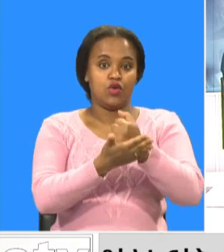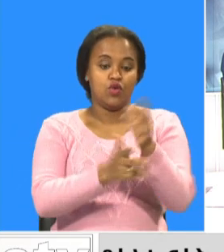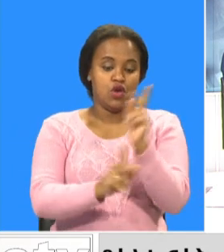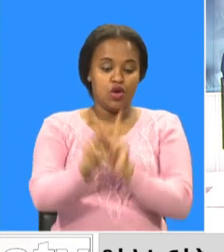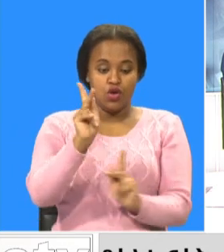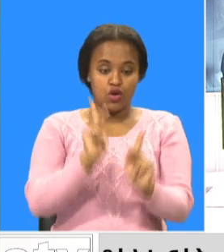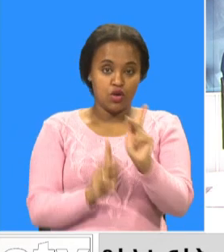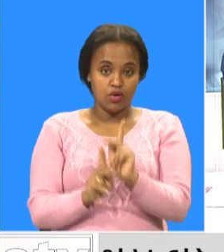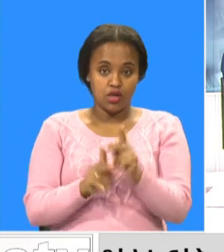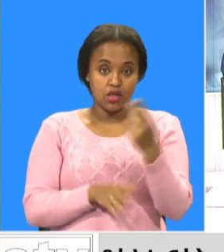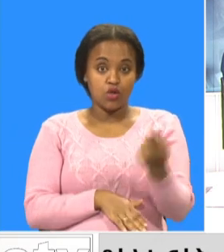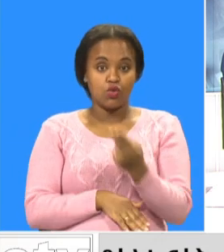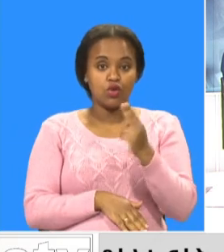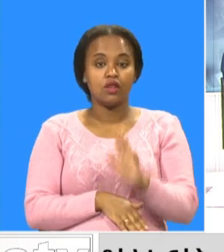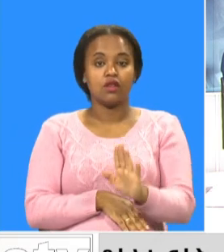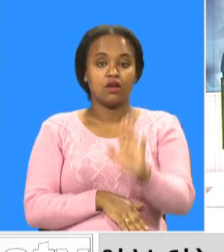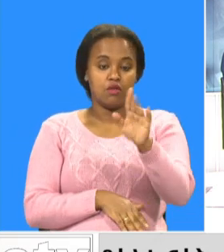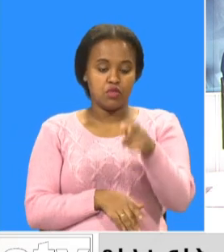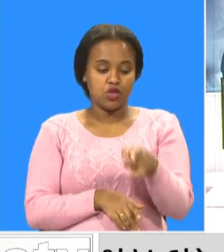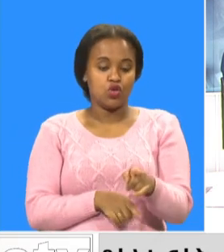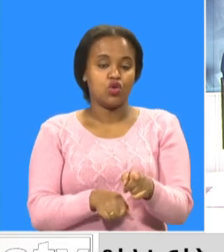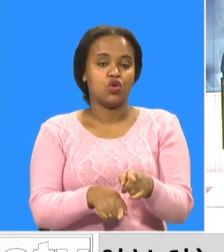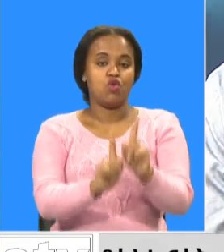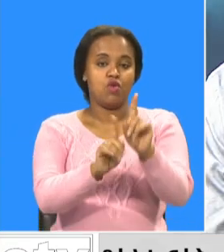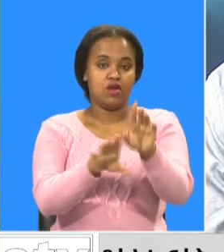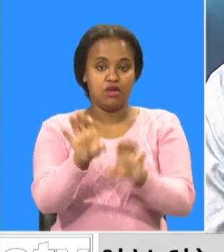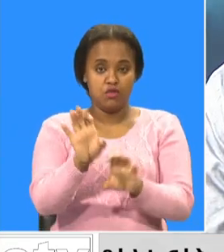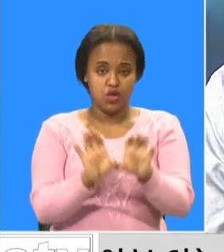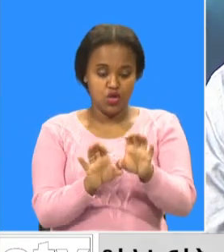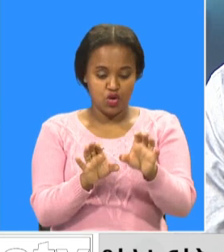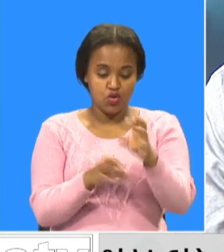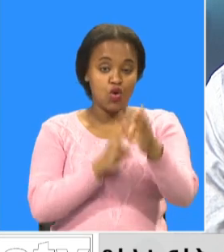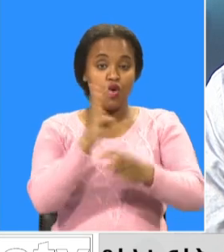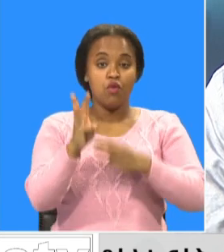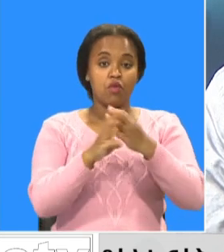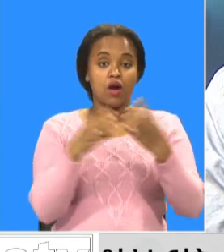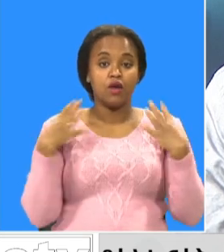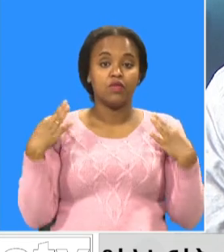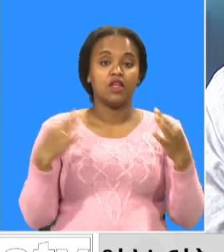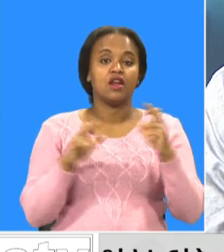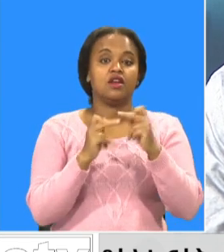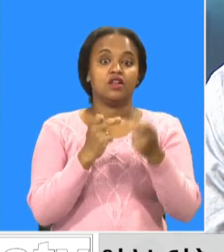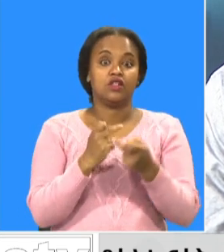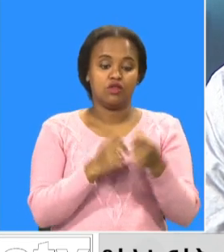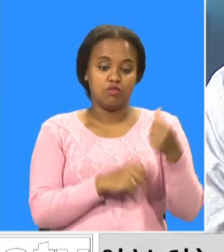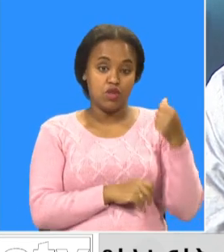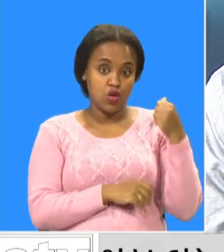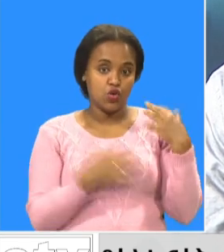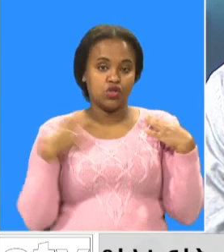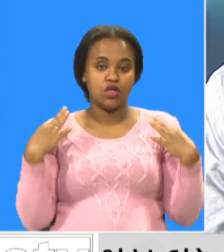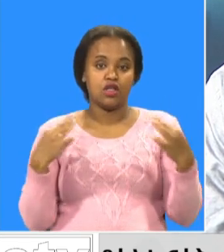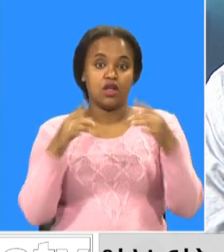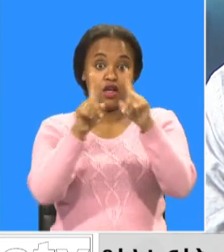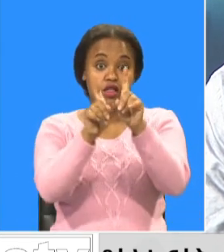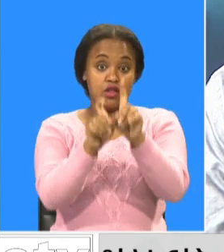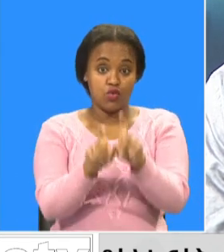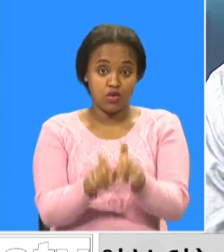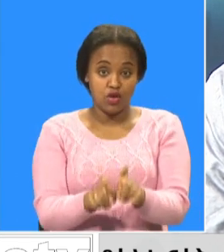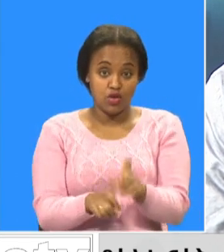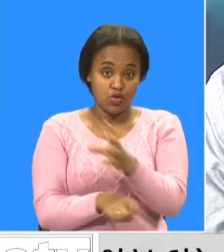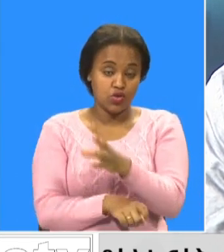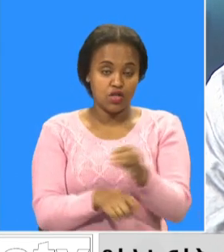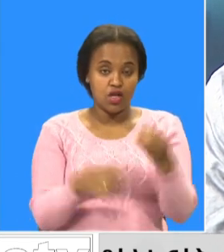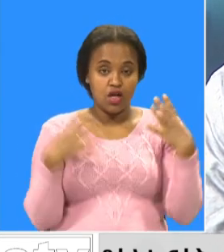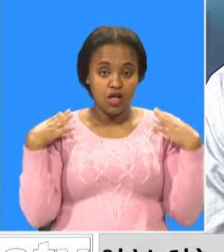ደግሞ እንዲጠቀምባቸው ሪኮመንድ የተደረጉ በዓለም ጤና ድርጅትም በሌሎች የጤና ተቆጣጣሪዎችና